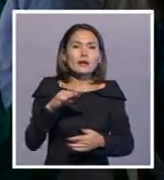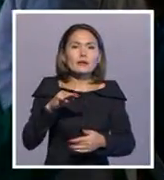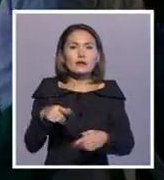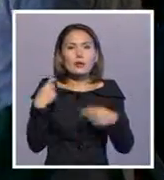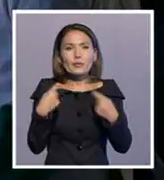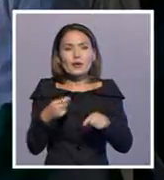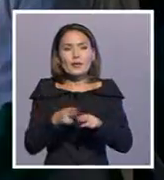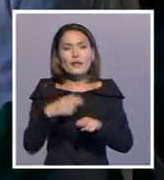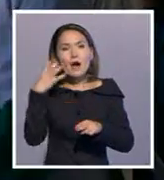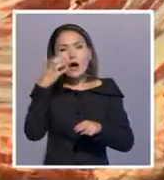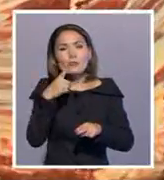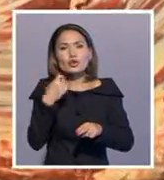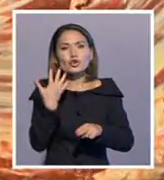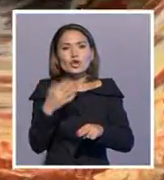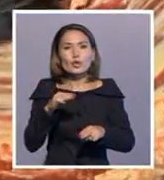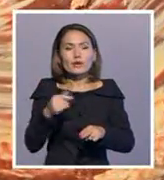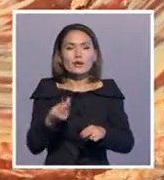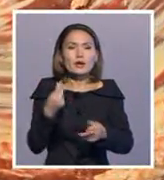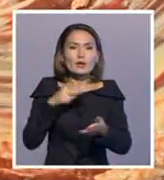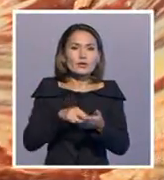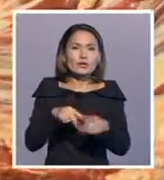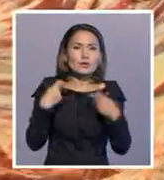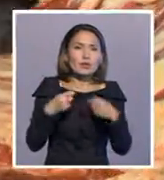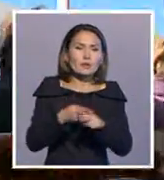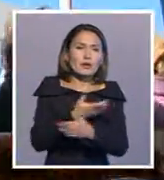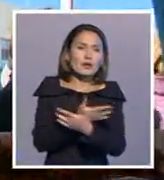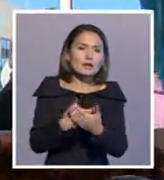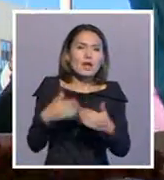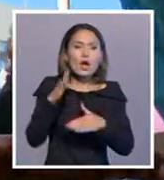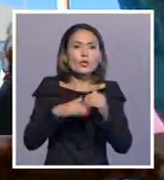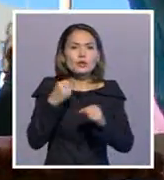астаналықтарға тек азық-түлік қана емес, халықтық кәсіп пен қолөнер бұйымдары да ұсынылды.